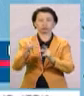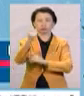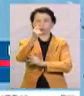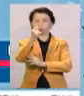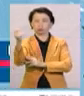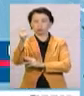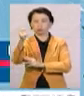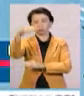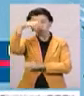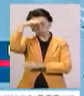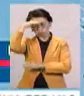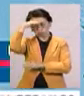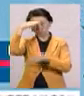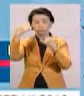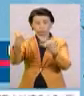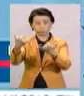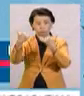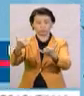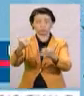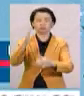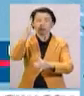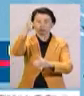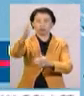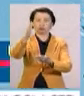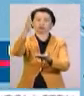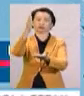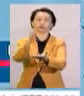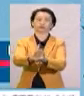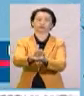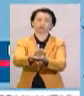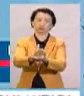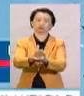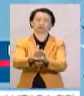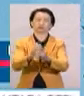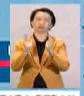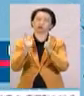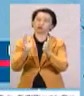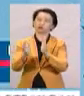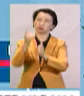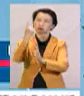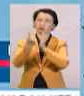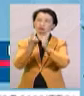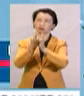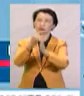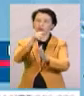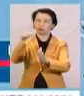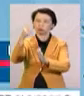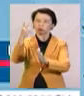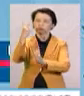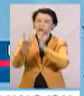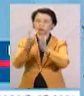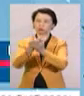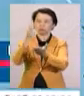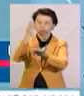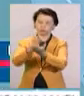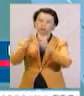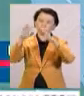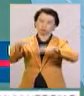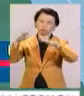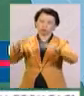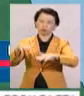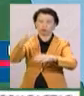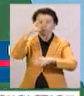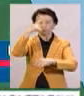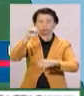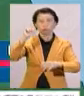timur negeri Johor ketika ini dijangka akan beransur reda dalam tempoh 1 ke 2 jam sahaja lagi. Manakala untuk